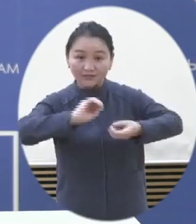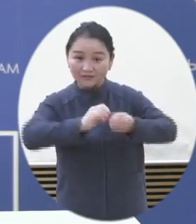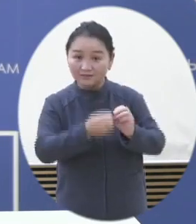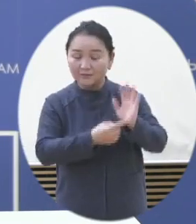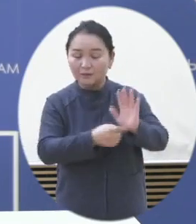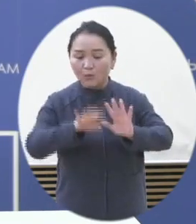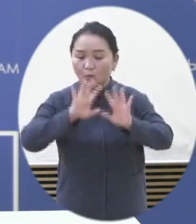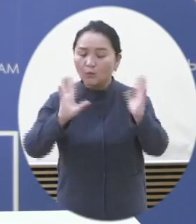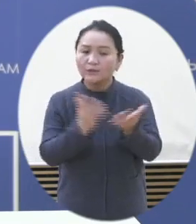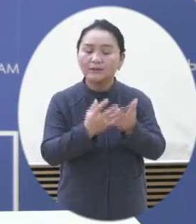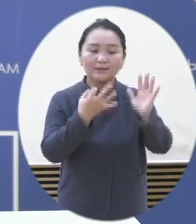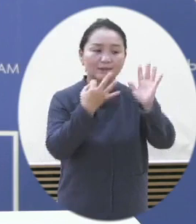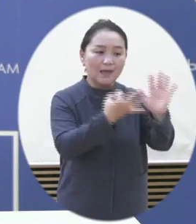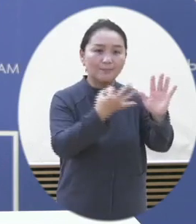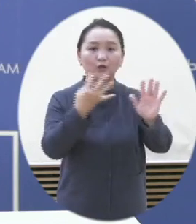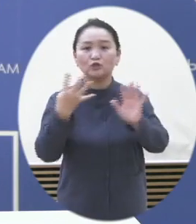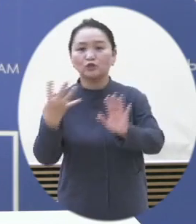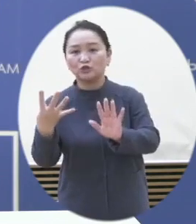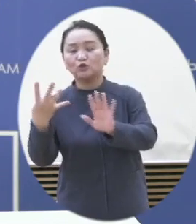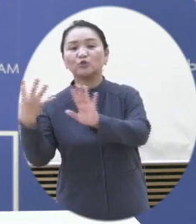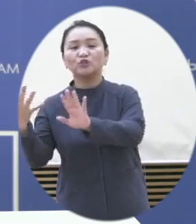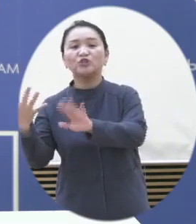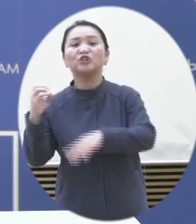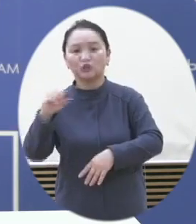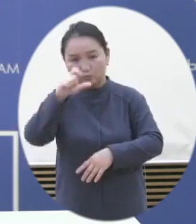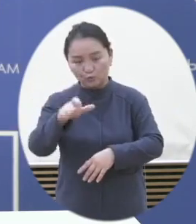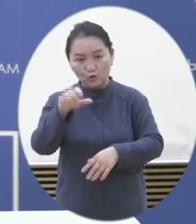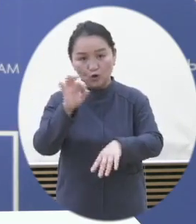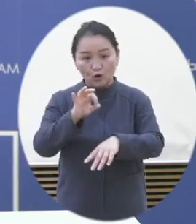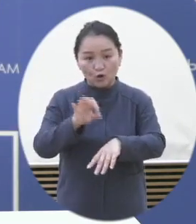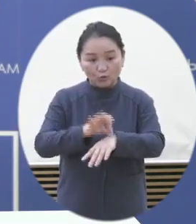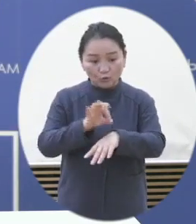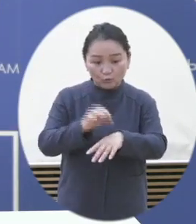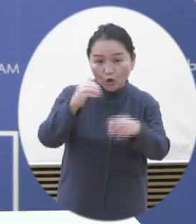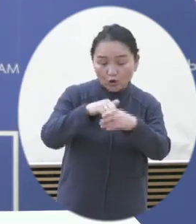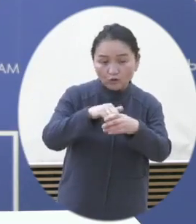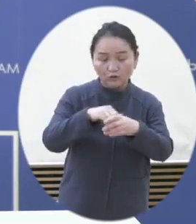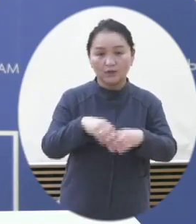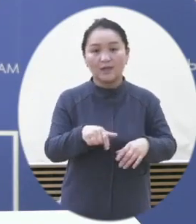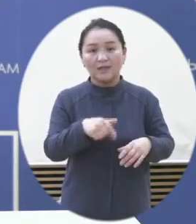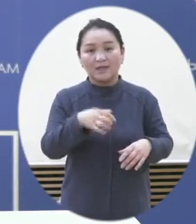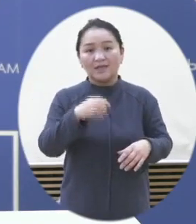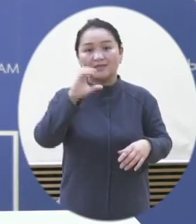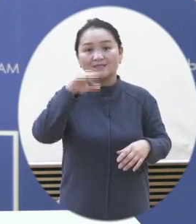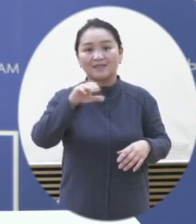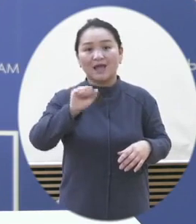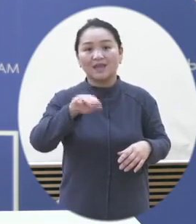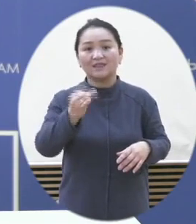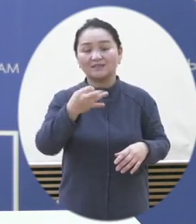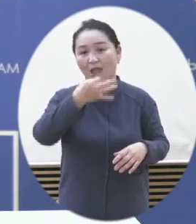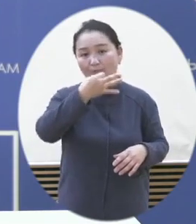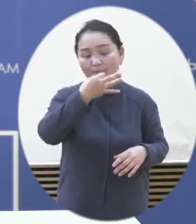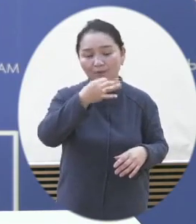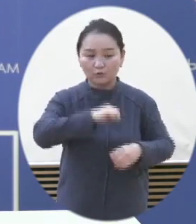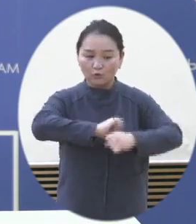нийт судалгаанд 8990 өвчтөн оролцсон ба за эмнэлзүүн туршилт судалгаагаар статинс эм нь COVID-19-ийн халдвар авсан